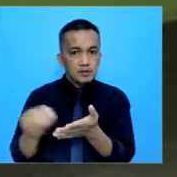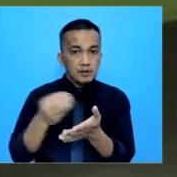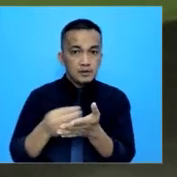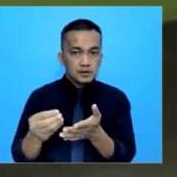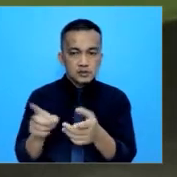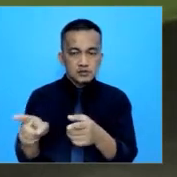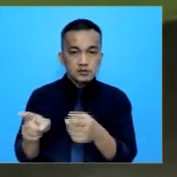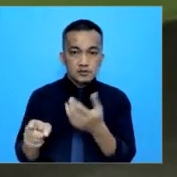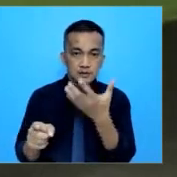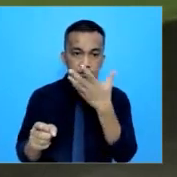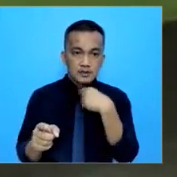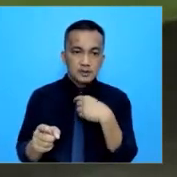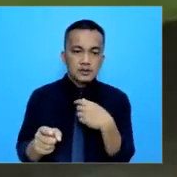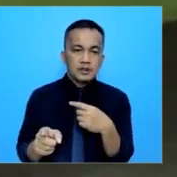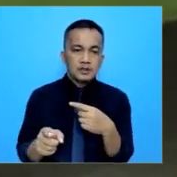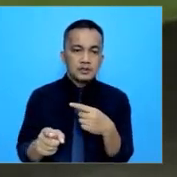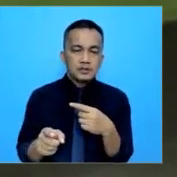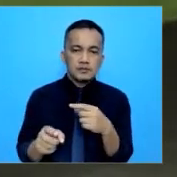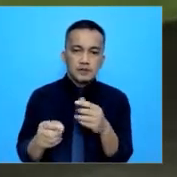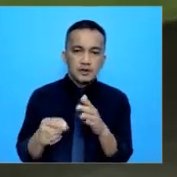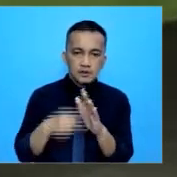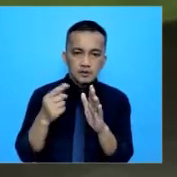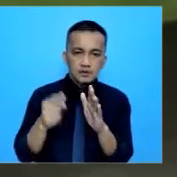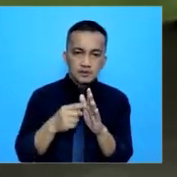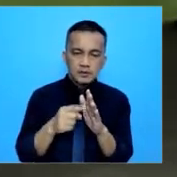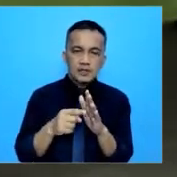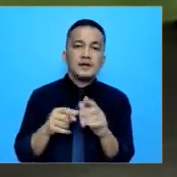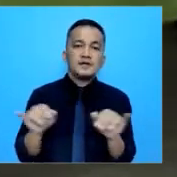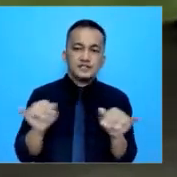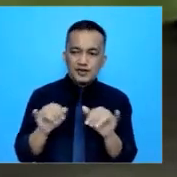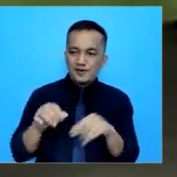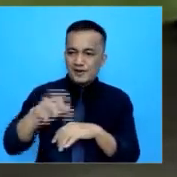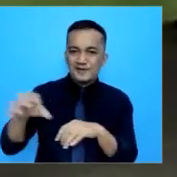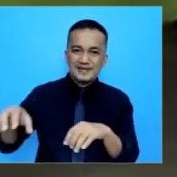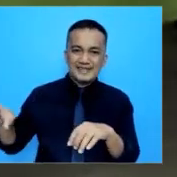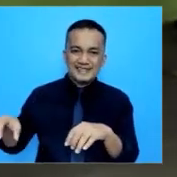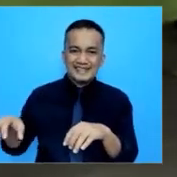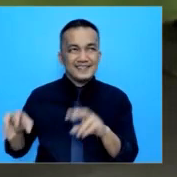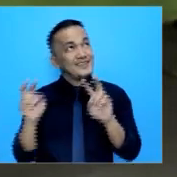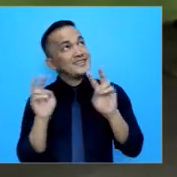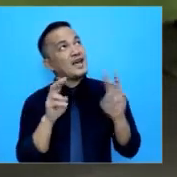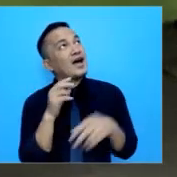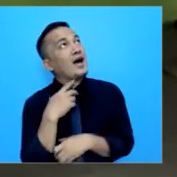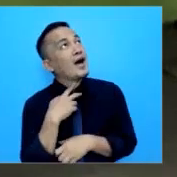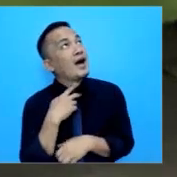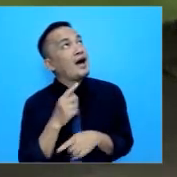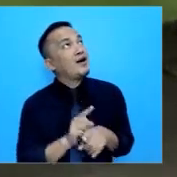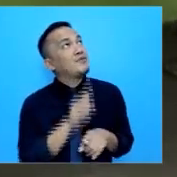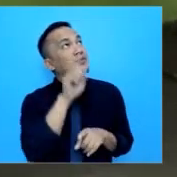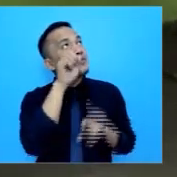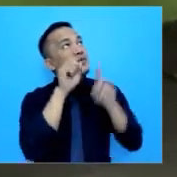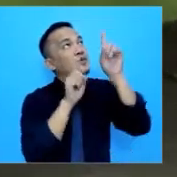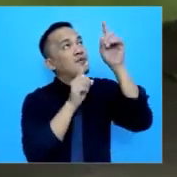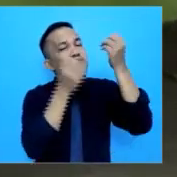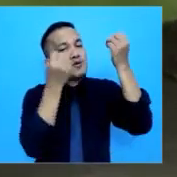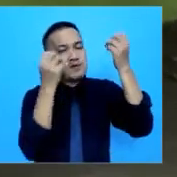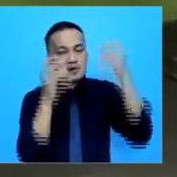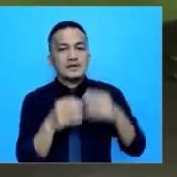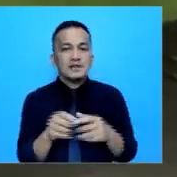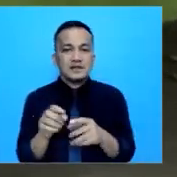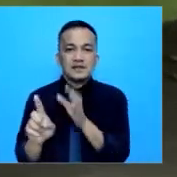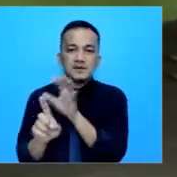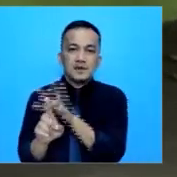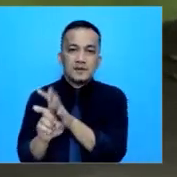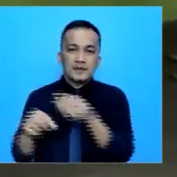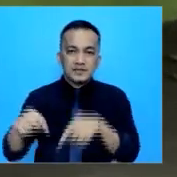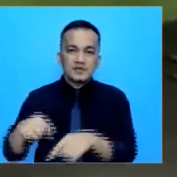Dahil hindi lang ikaw yung makakita, pati yung mga kapitbahay mo, pati yung mga nasa ibang lugar ay kitang-kita yung aerial fireworks. Kaya ito yung pinakamabenta dito ngayon sa